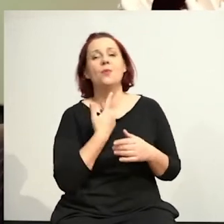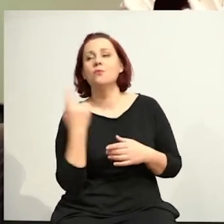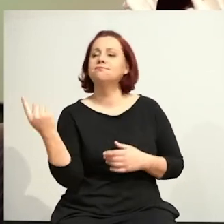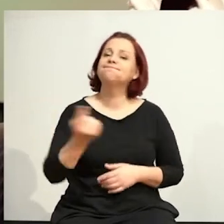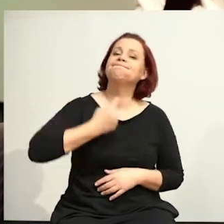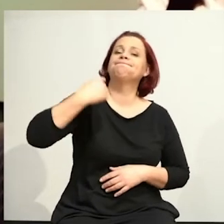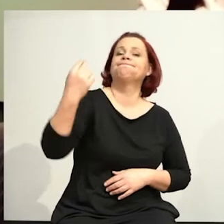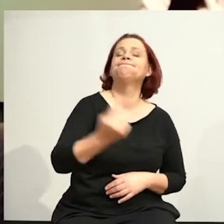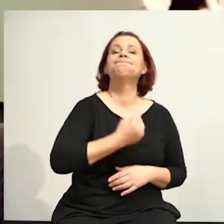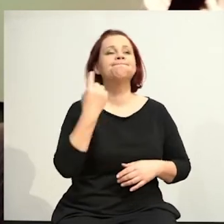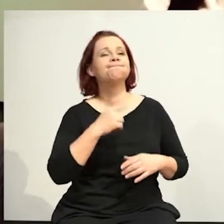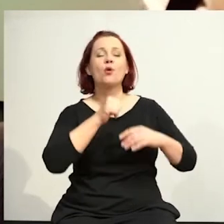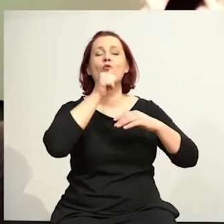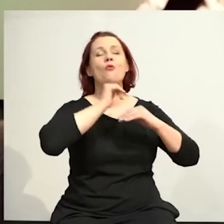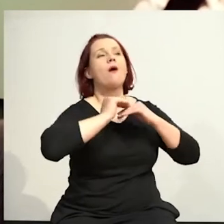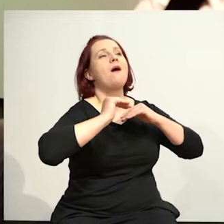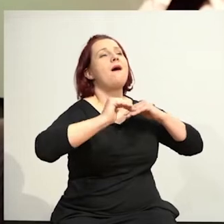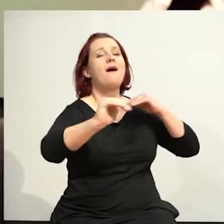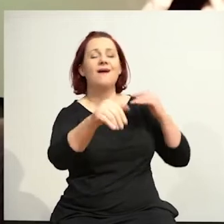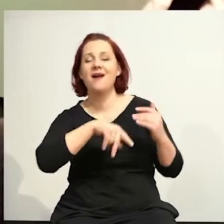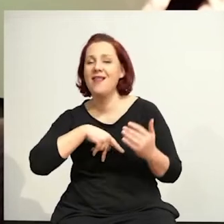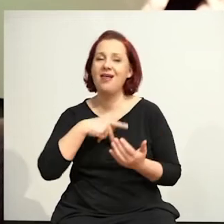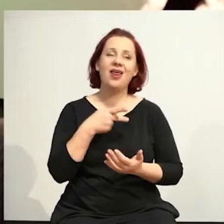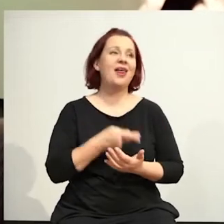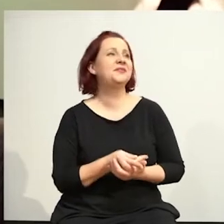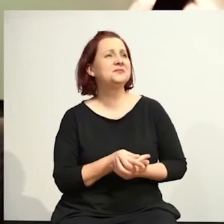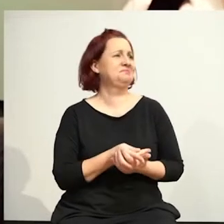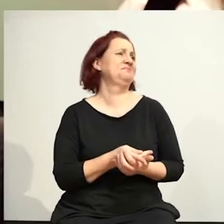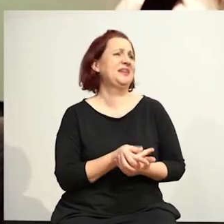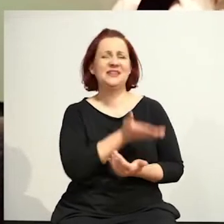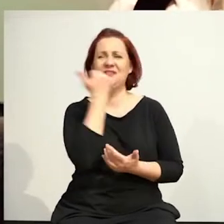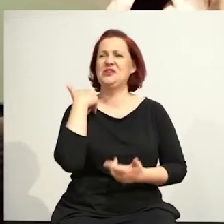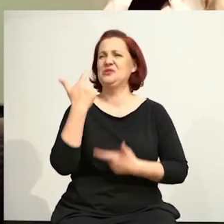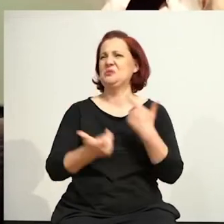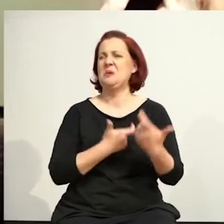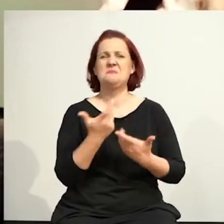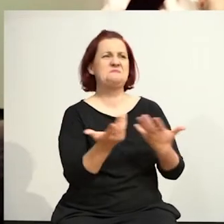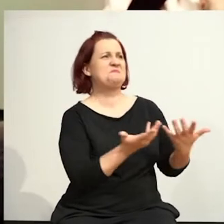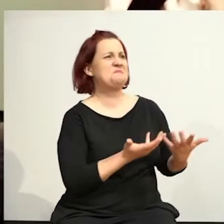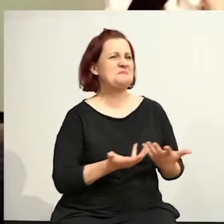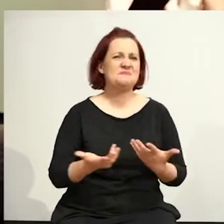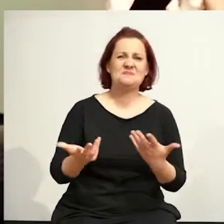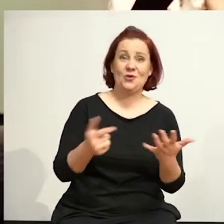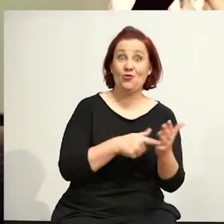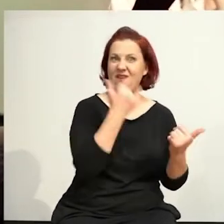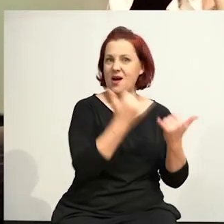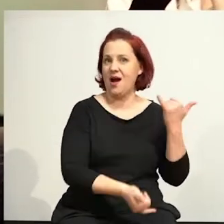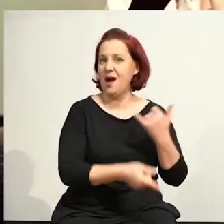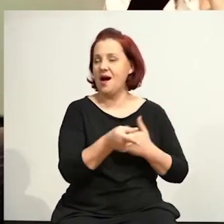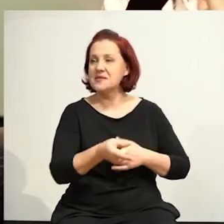Chodziłem, położyłem się na łące, no i właściwie tak nie bardzo miałem co robić na tych wagarach.